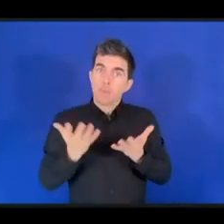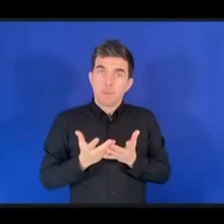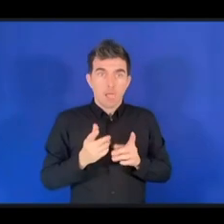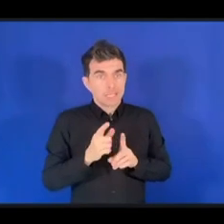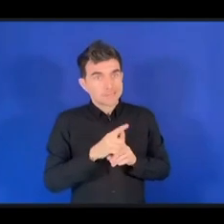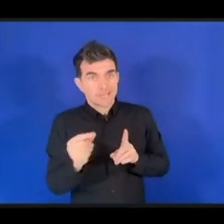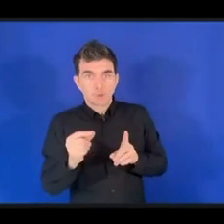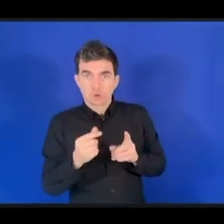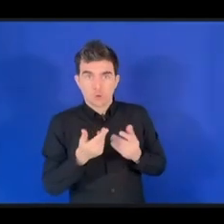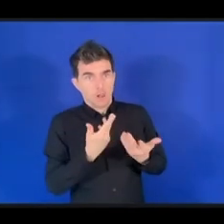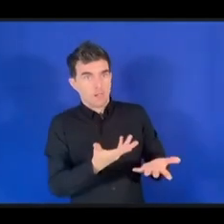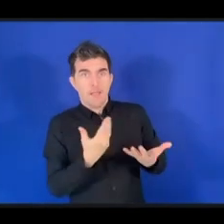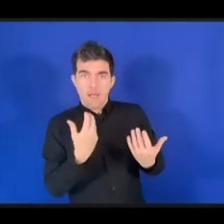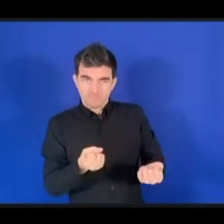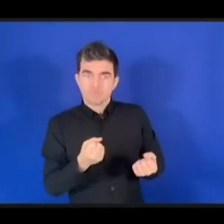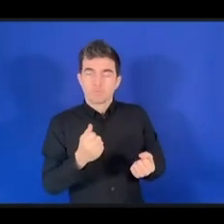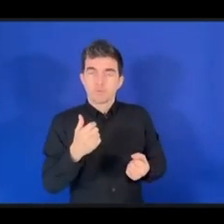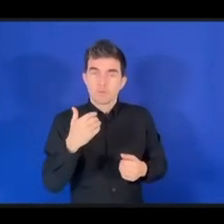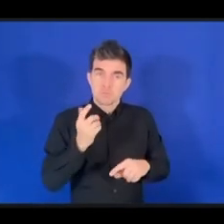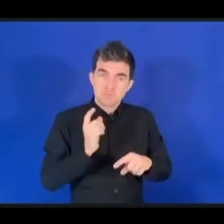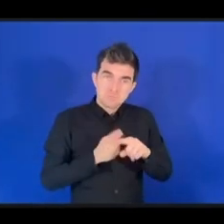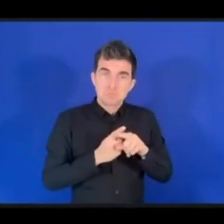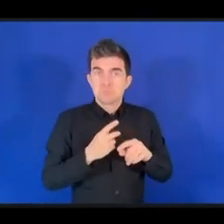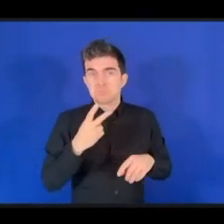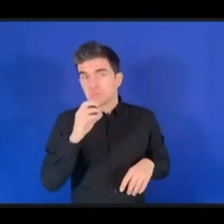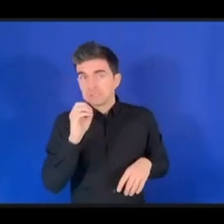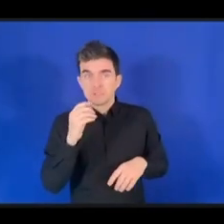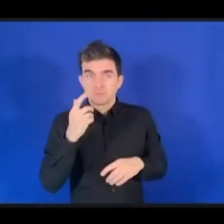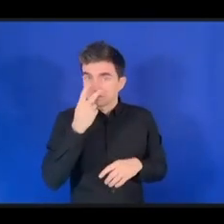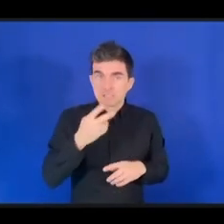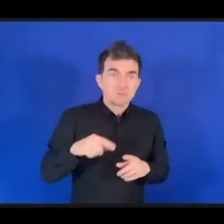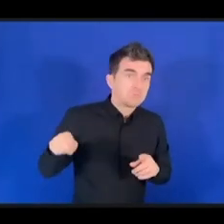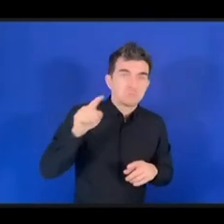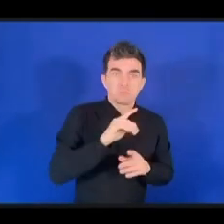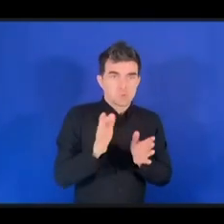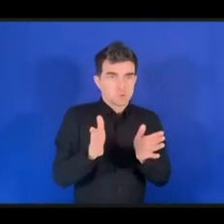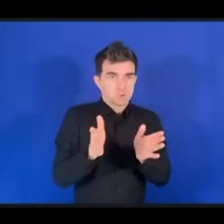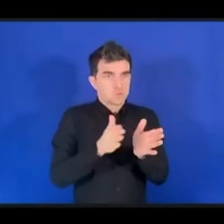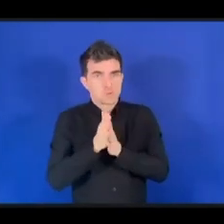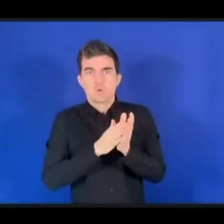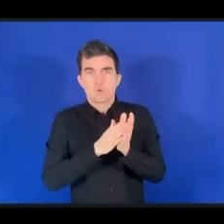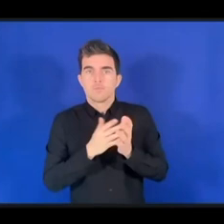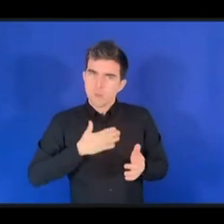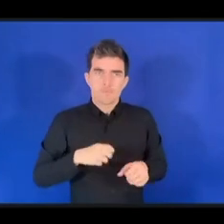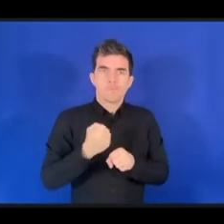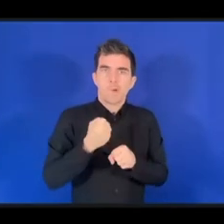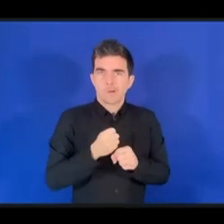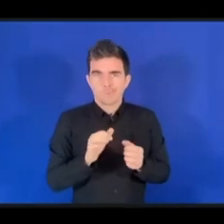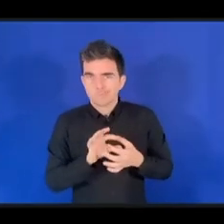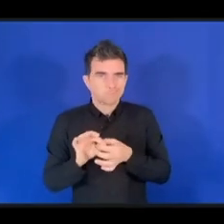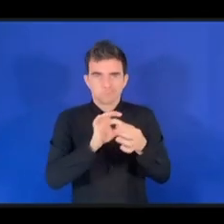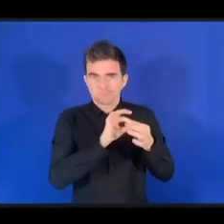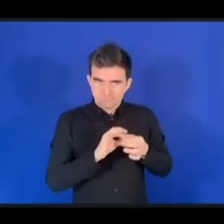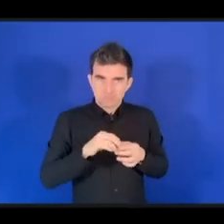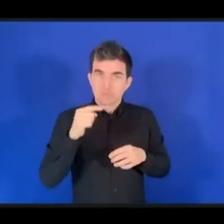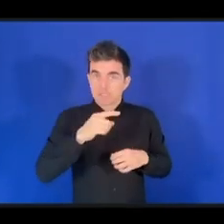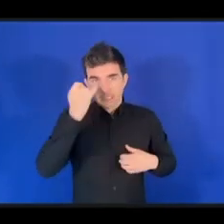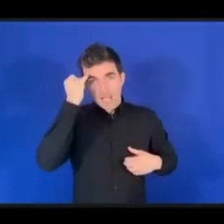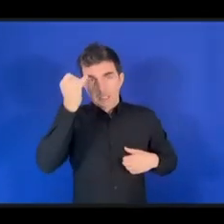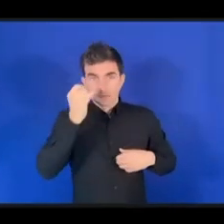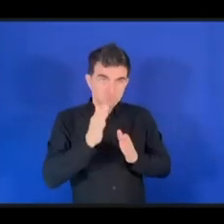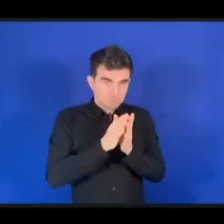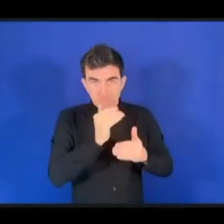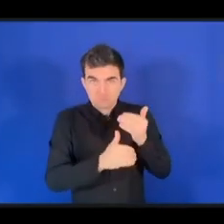فهذه فرصه جديده بالنسبه لنا لكي نعمل سويا قبل انعقاد قمه ويس زائد 20